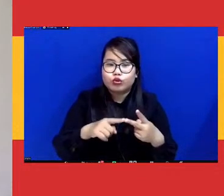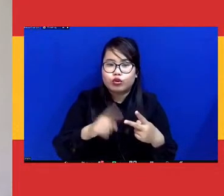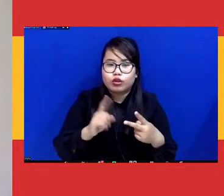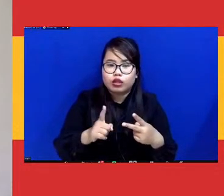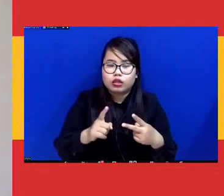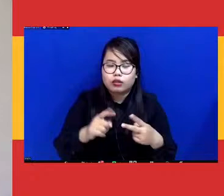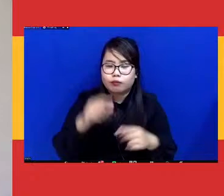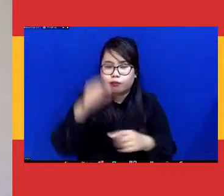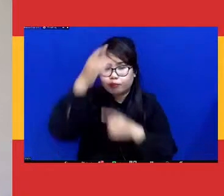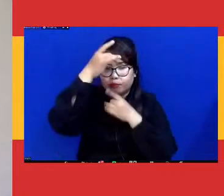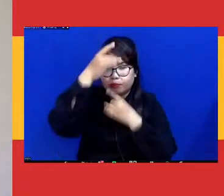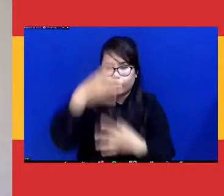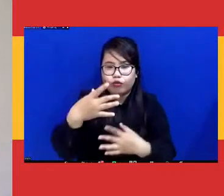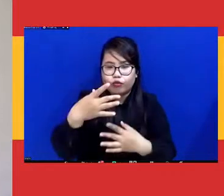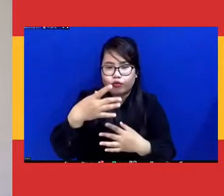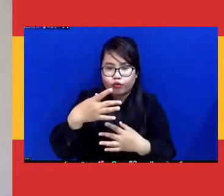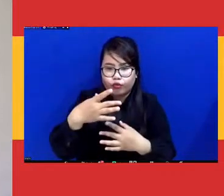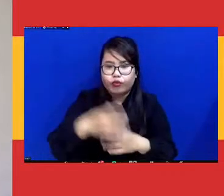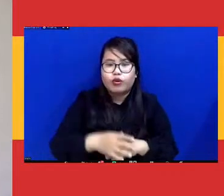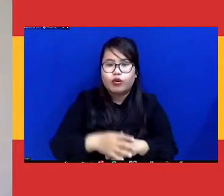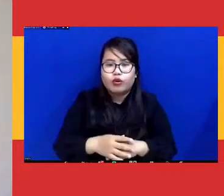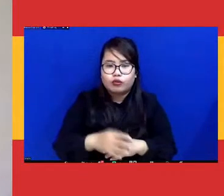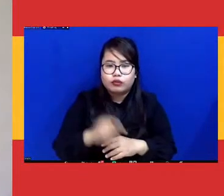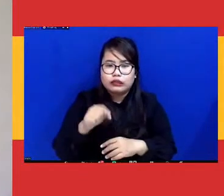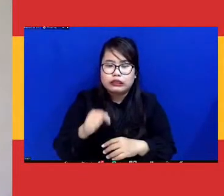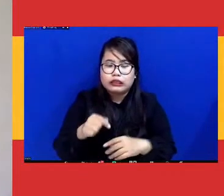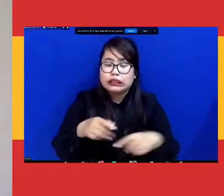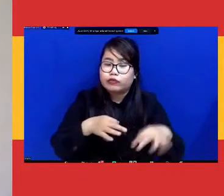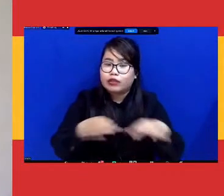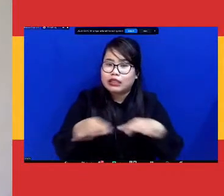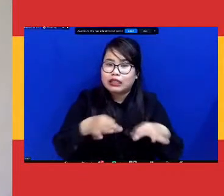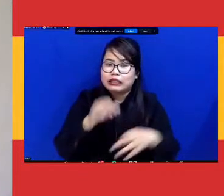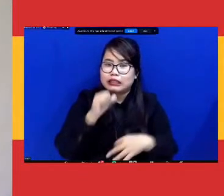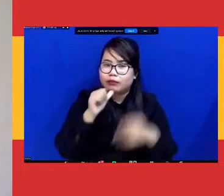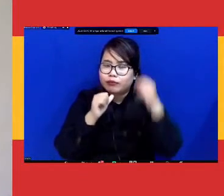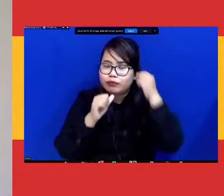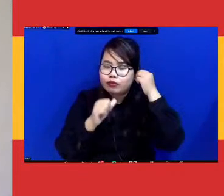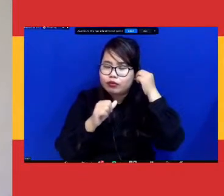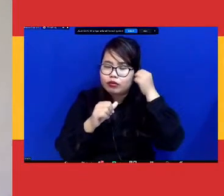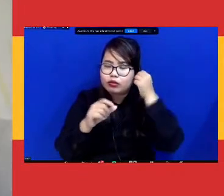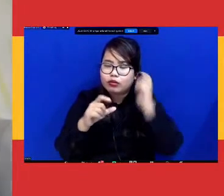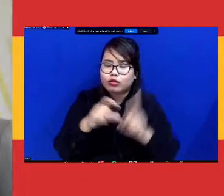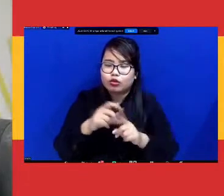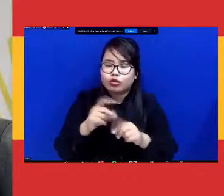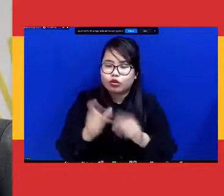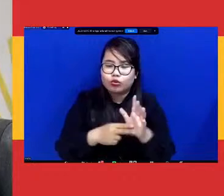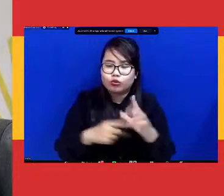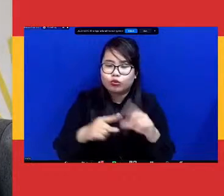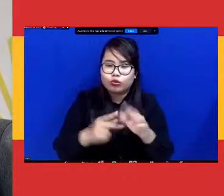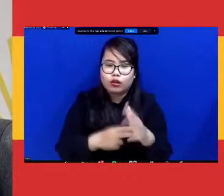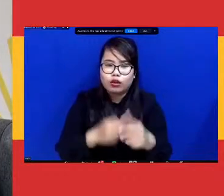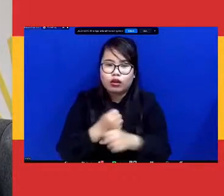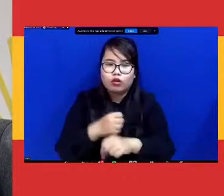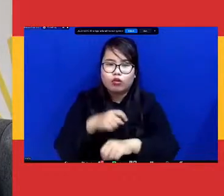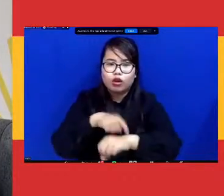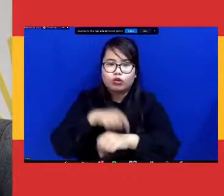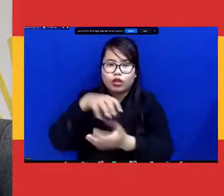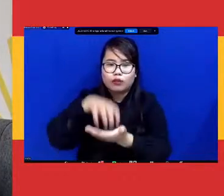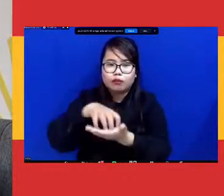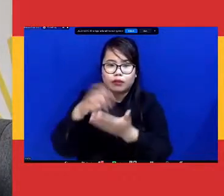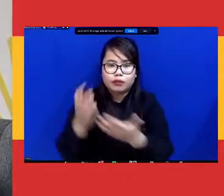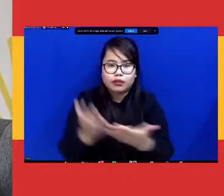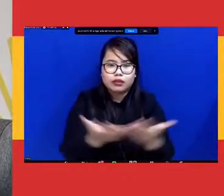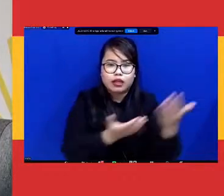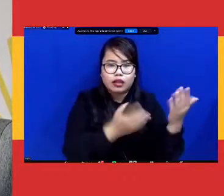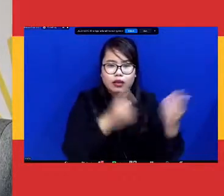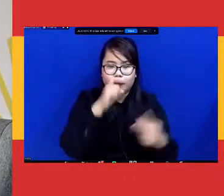dari Guangzhou. Dan sesi ini akan difasilitasi oleh Dr. Unang Mulkan. Waktu dan tempat kami persilakan, Pak Unang.